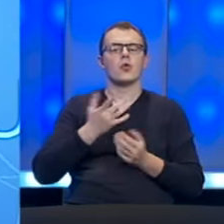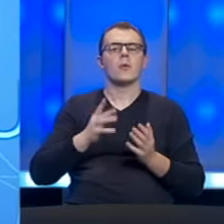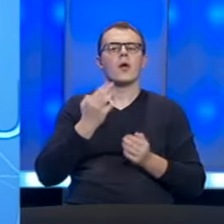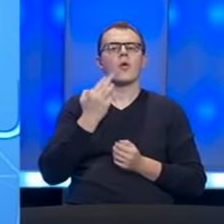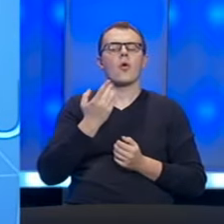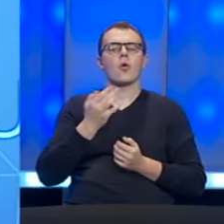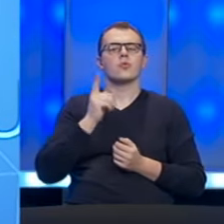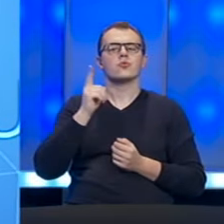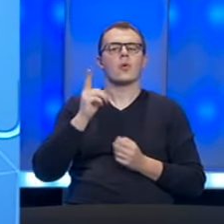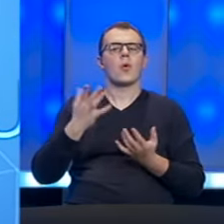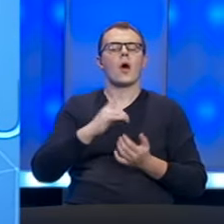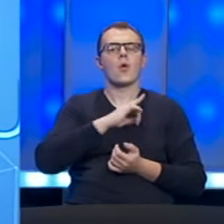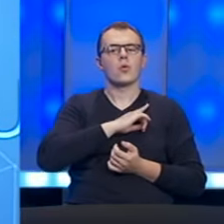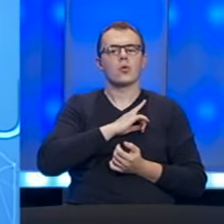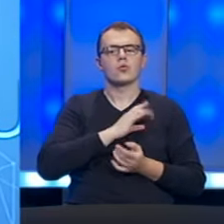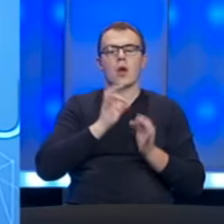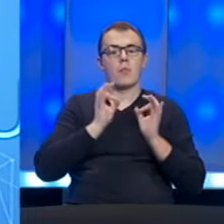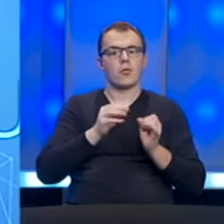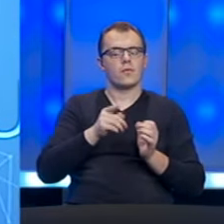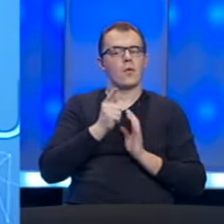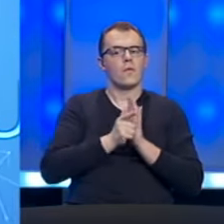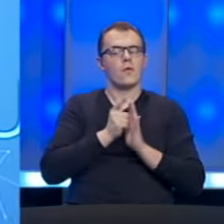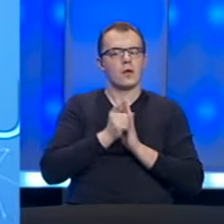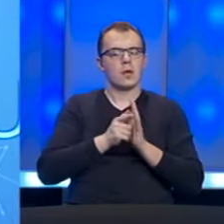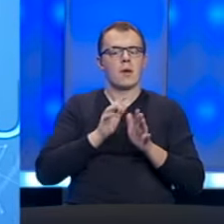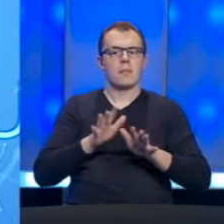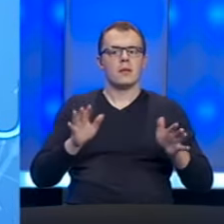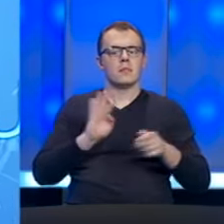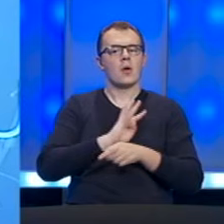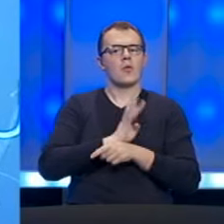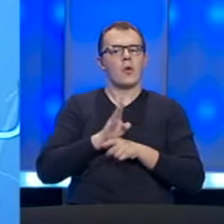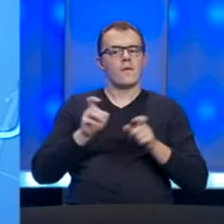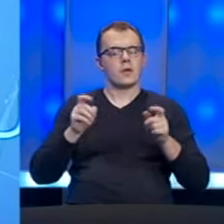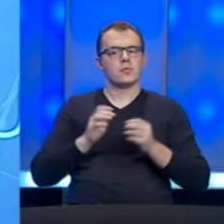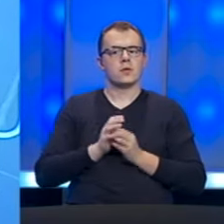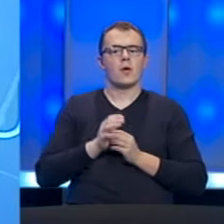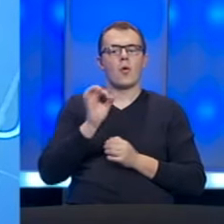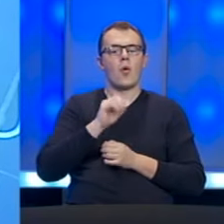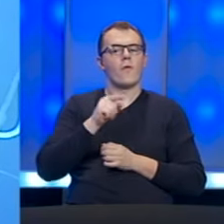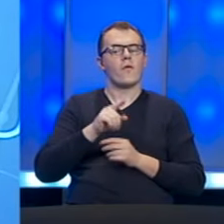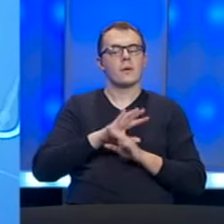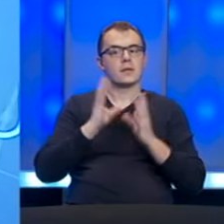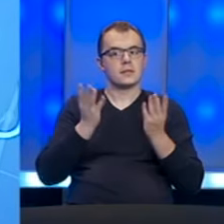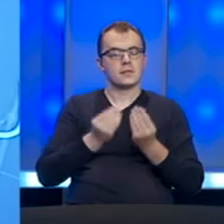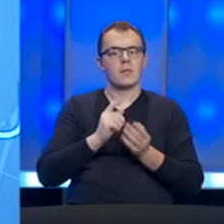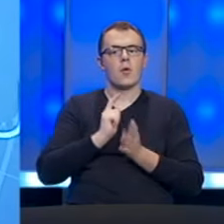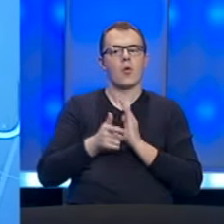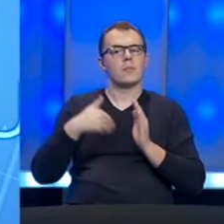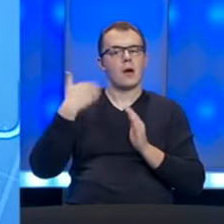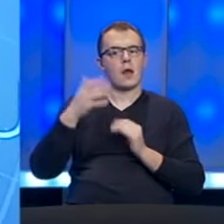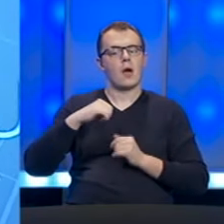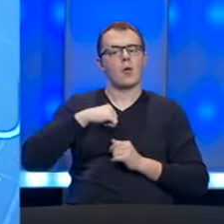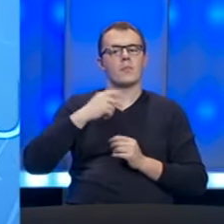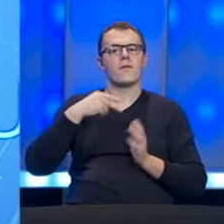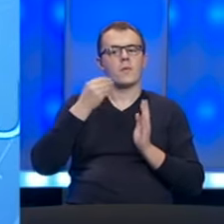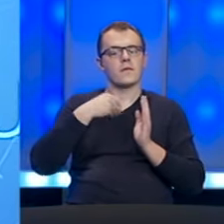su ona ugrožena, pogotovo u ovo vrijeme pandemije koronavirusa. O ovome svemu odmah nakon prvog